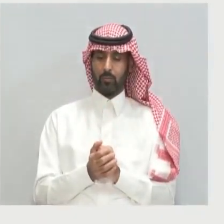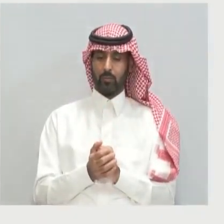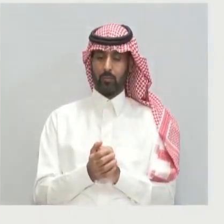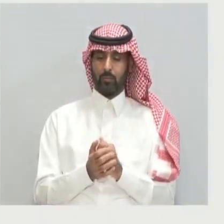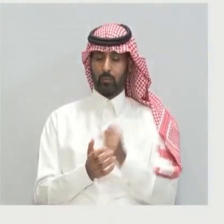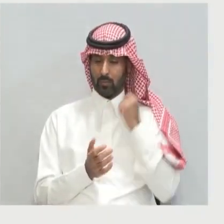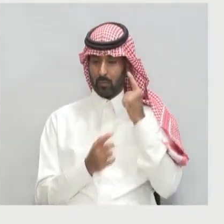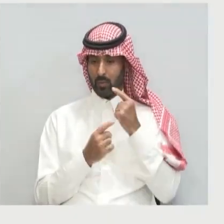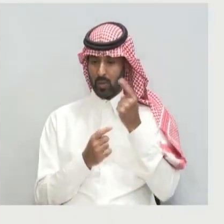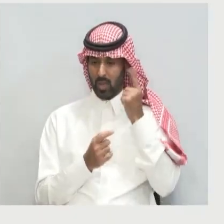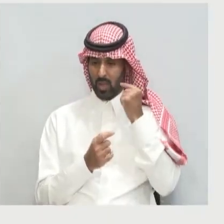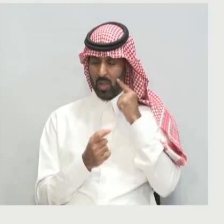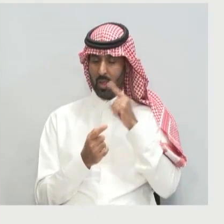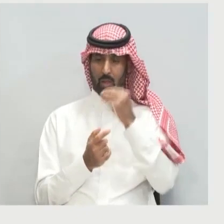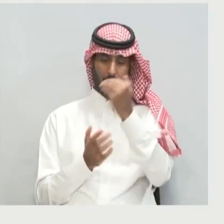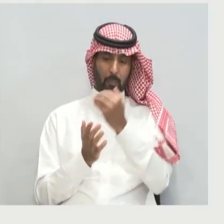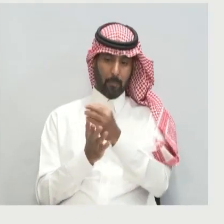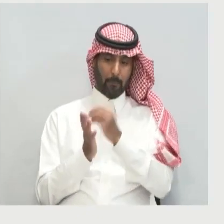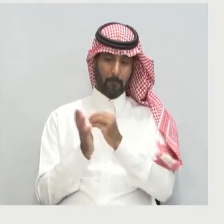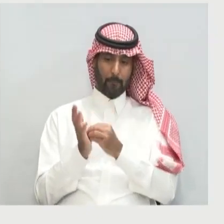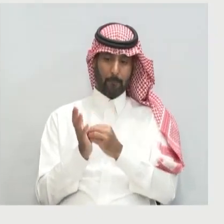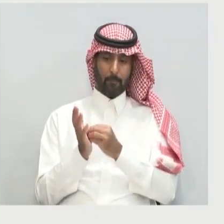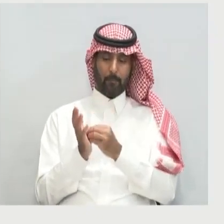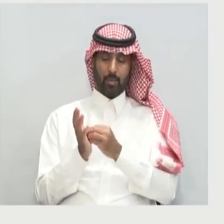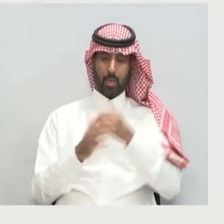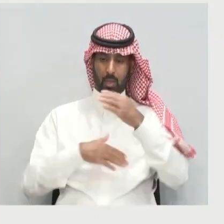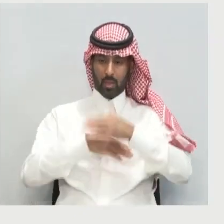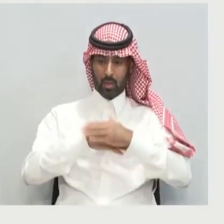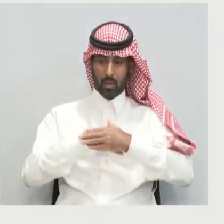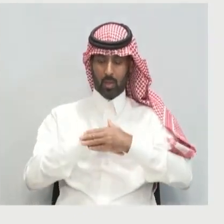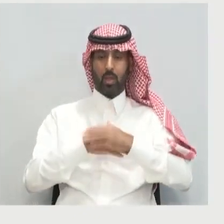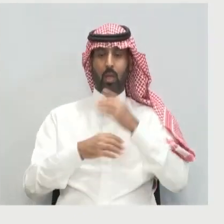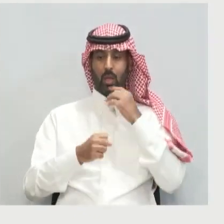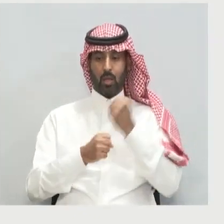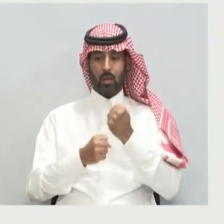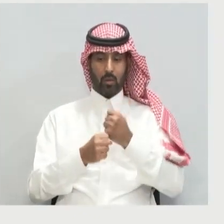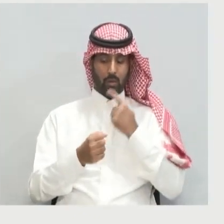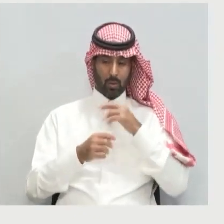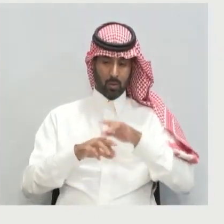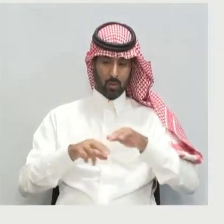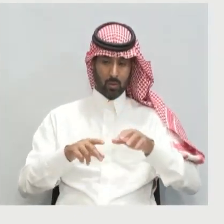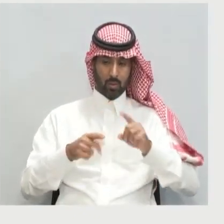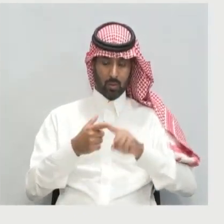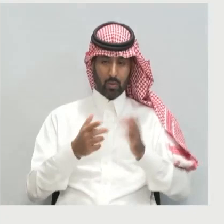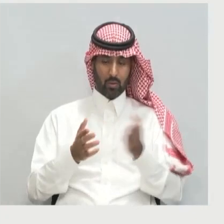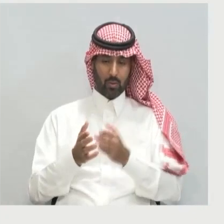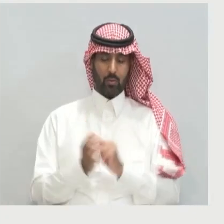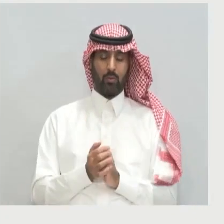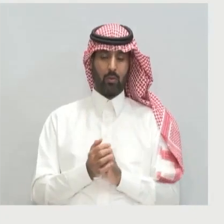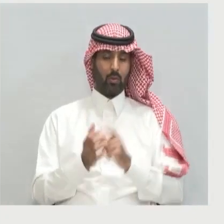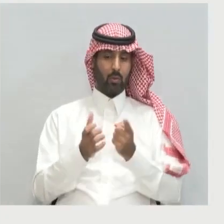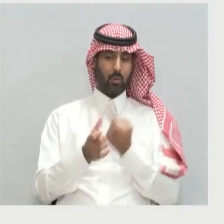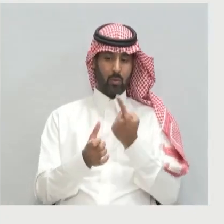لنتذكر بعض اداب السلوك الاساسيه في استخدام الانترنت اولا